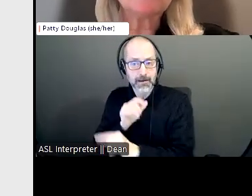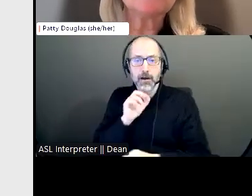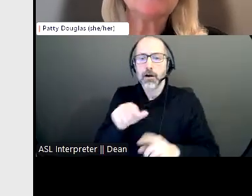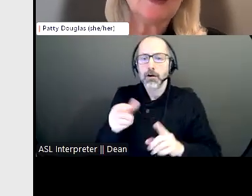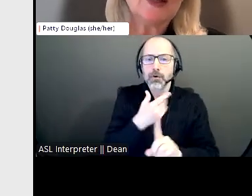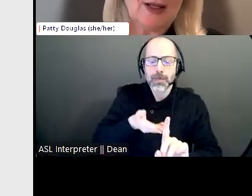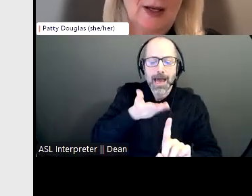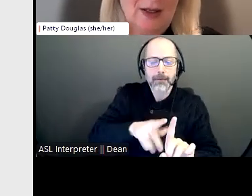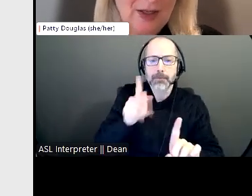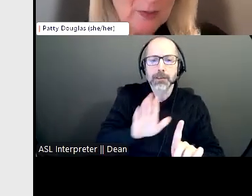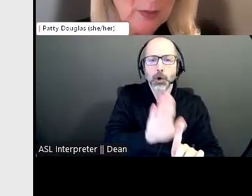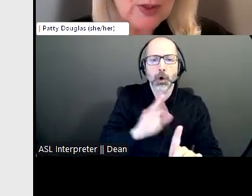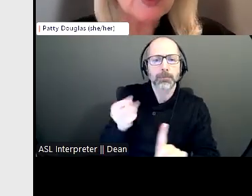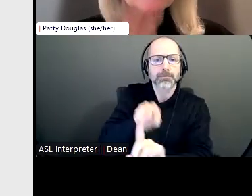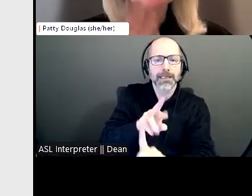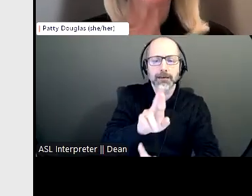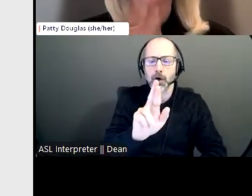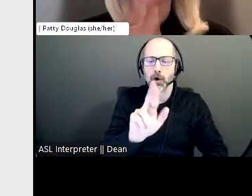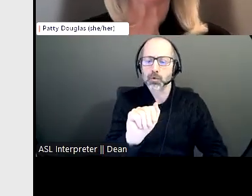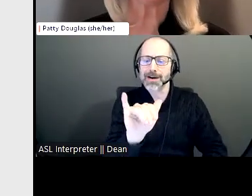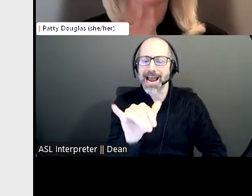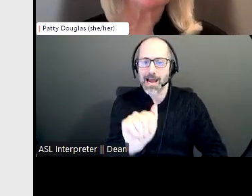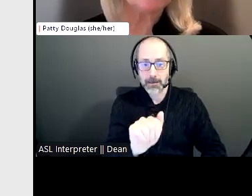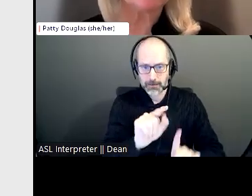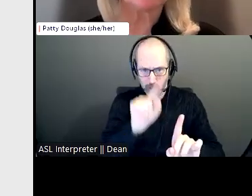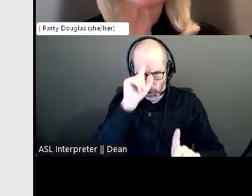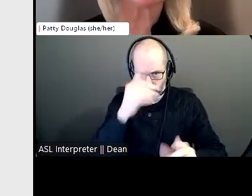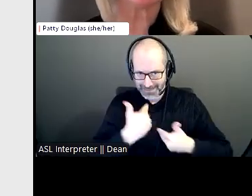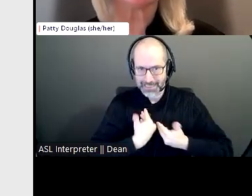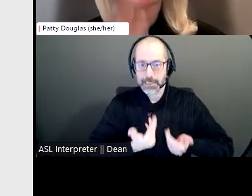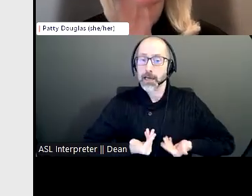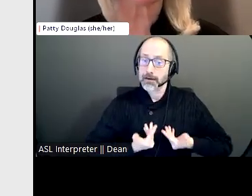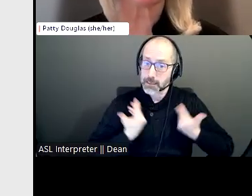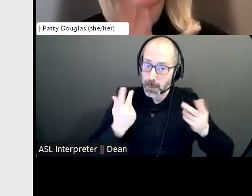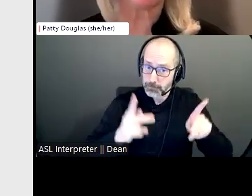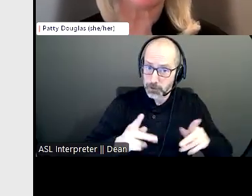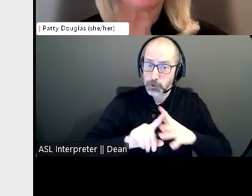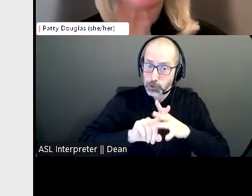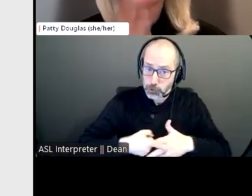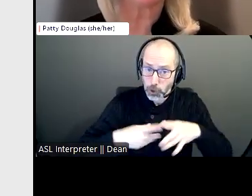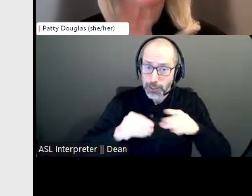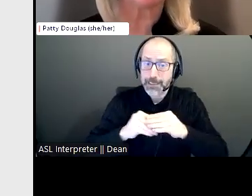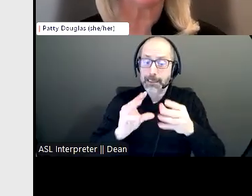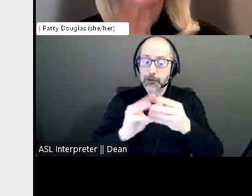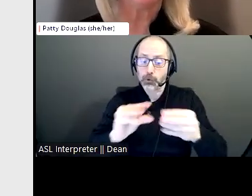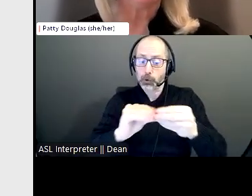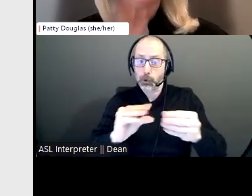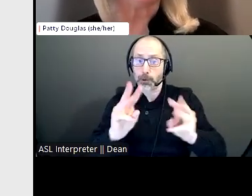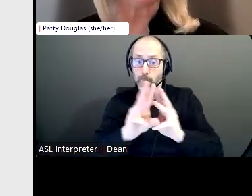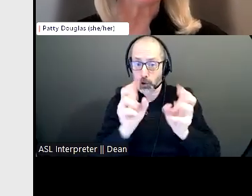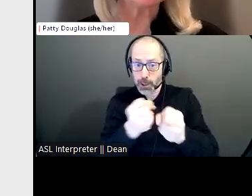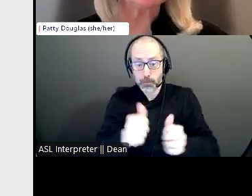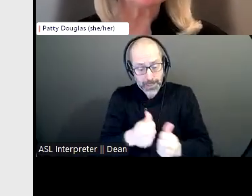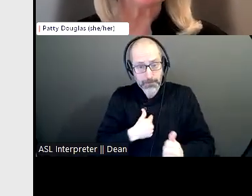parler. C'est une jeune personne extraordinaire autiste qui a commencé dans un atelier